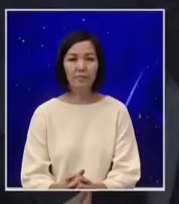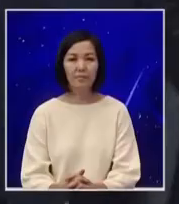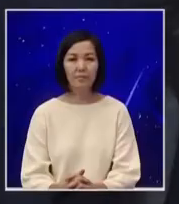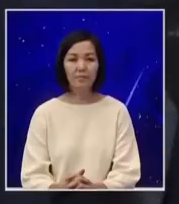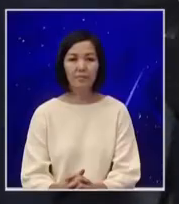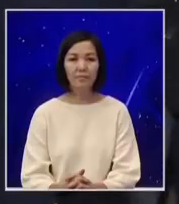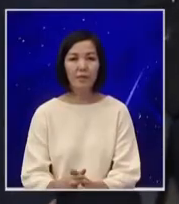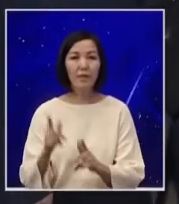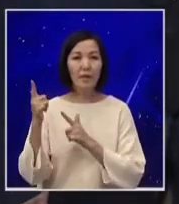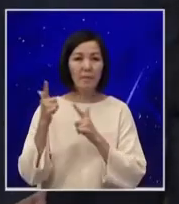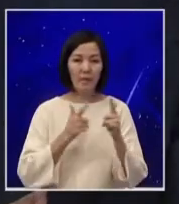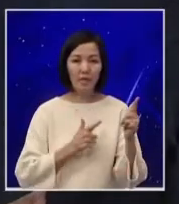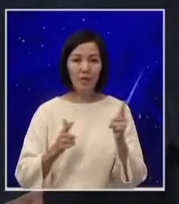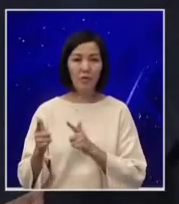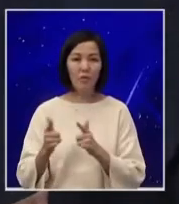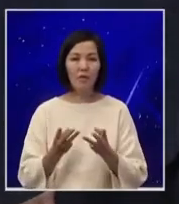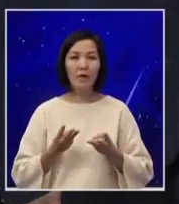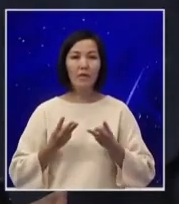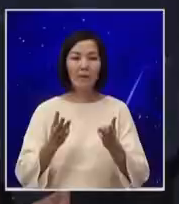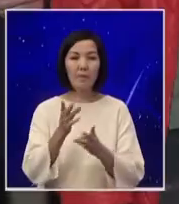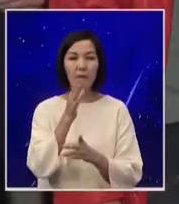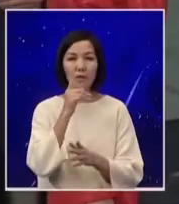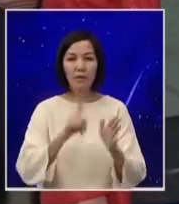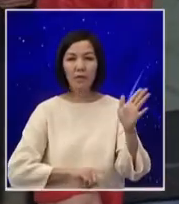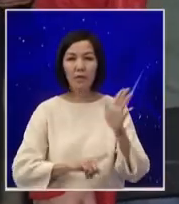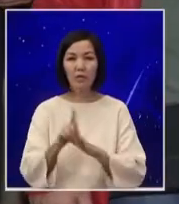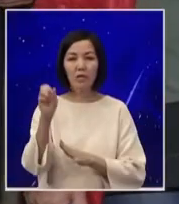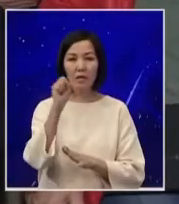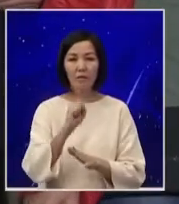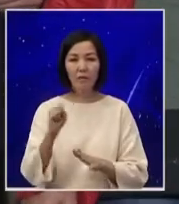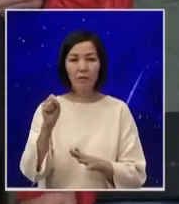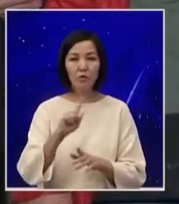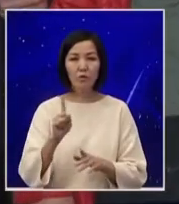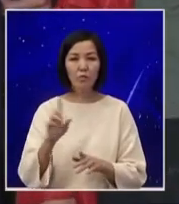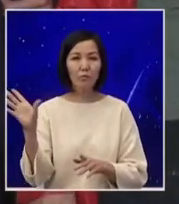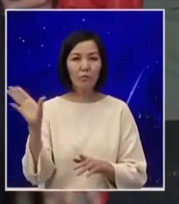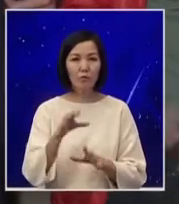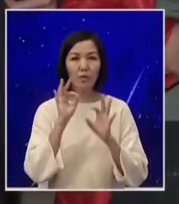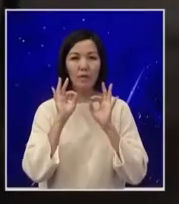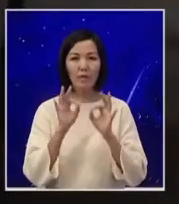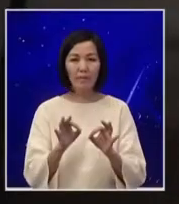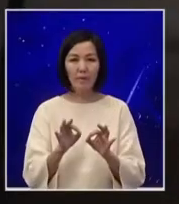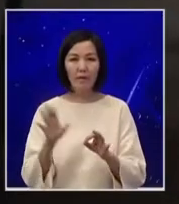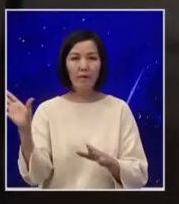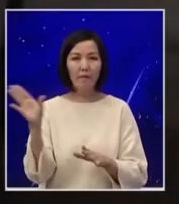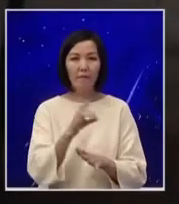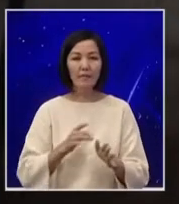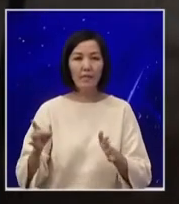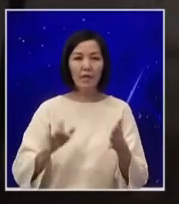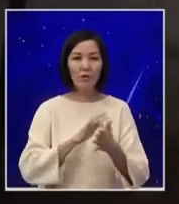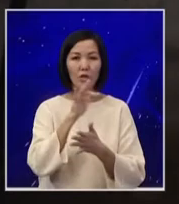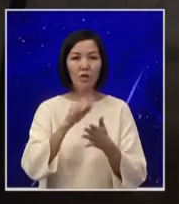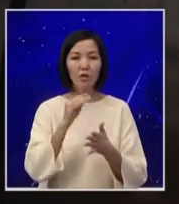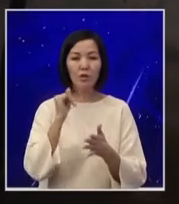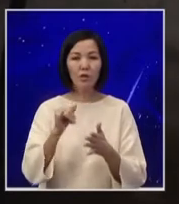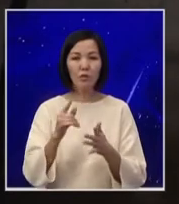подготовка к отопительному сезону в алматинской области началась еще в апреле чтобы все прошло без и без задоринки во всех районах и городах же тусу